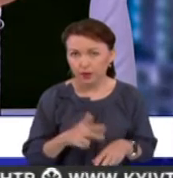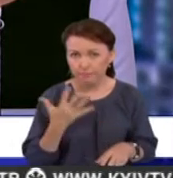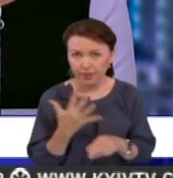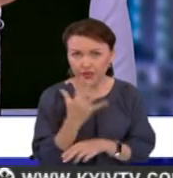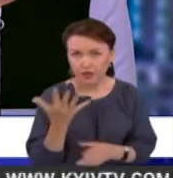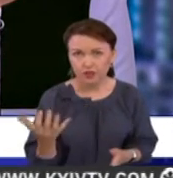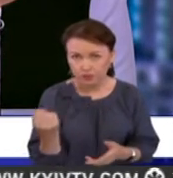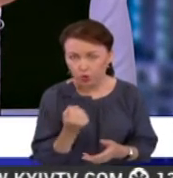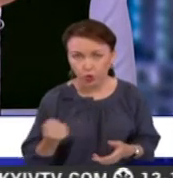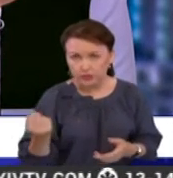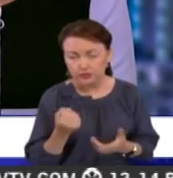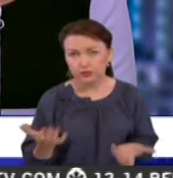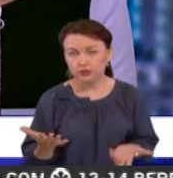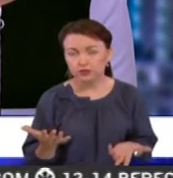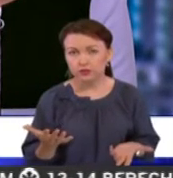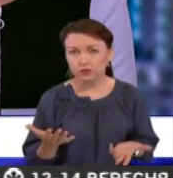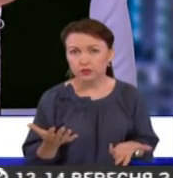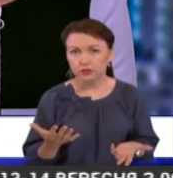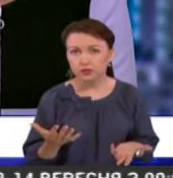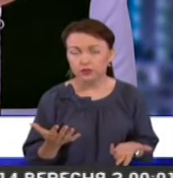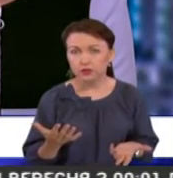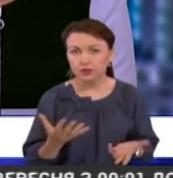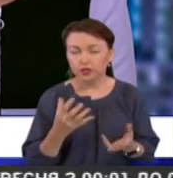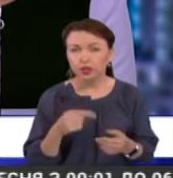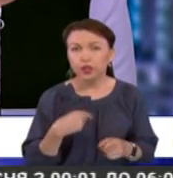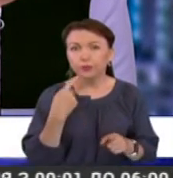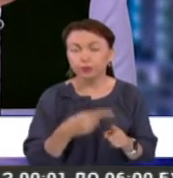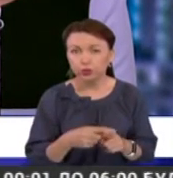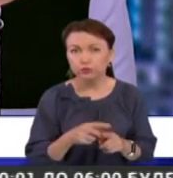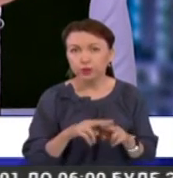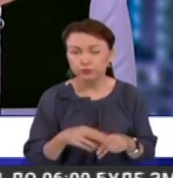його носити, і к паспорту ID-картки ще 20